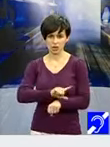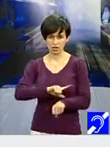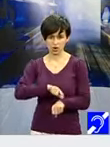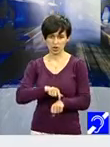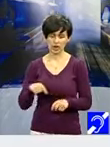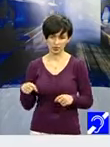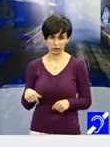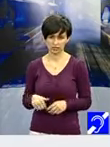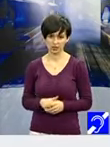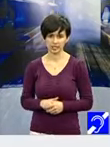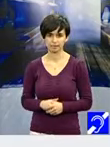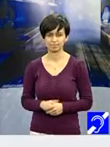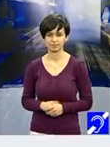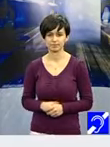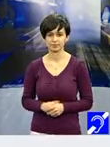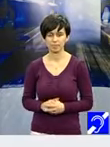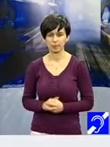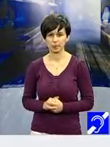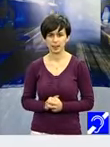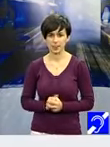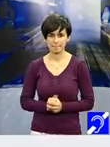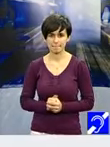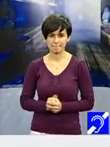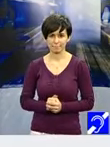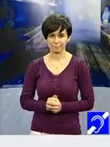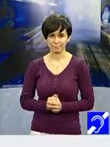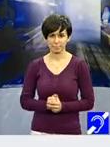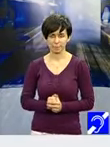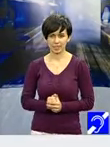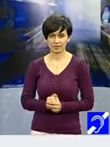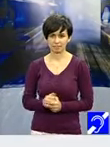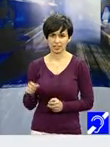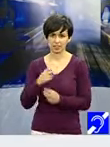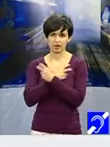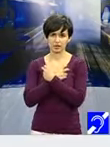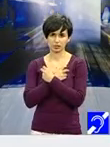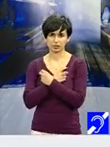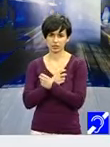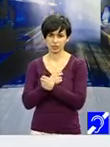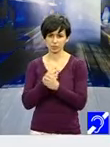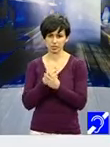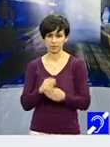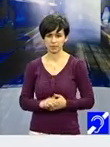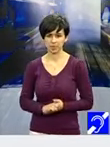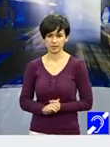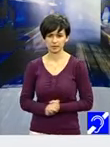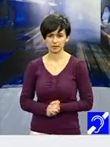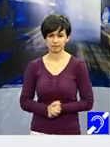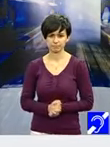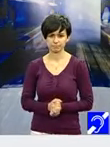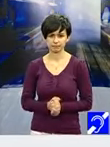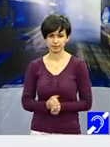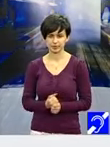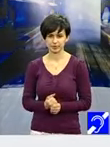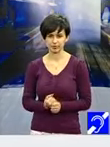noi 6, la ei 6 plus 9, 18 plus 9. Deci e noaptea la ei, foarte greu de lucrat cu... Eu și bănuiesc